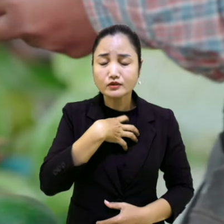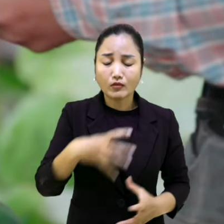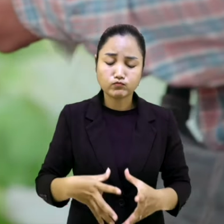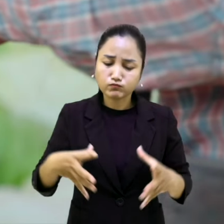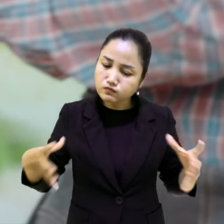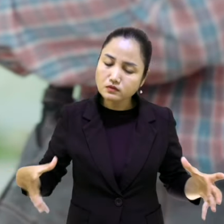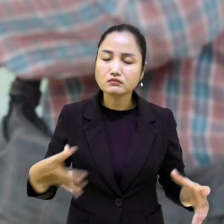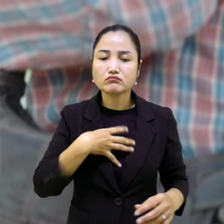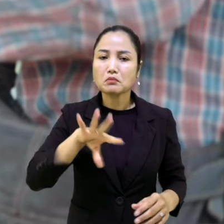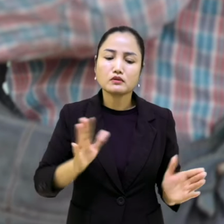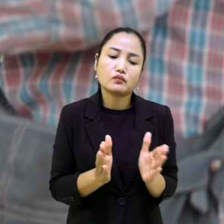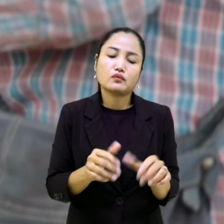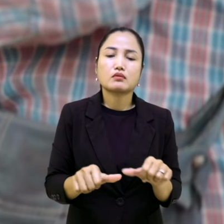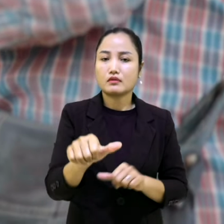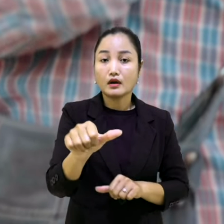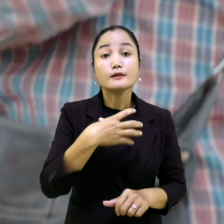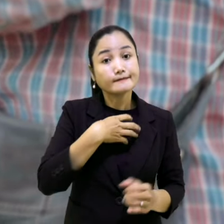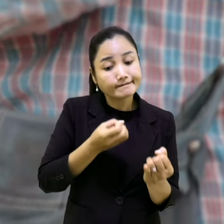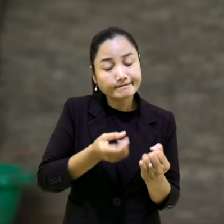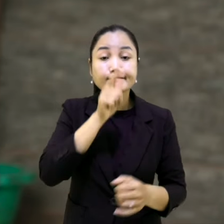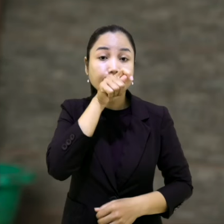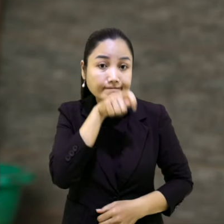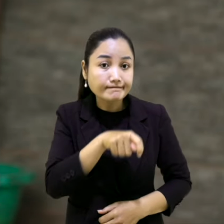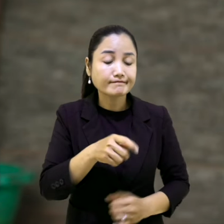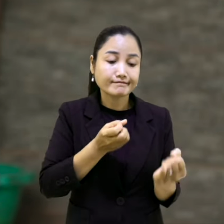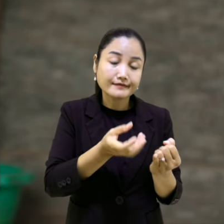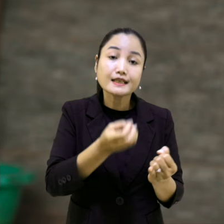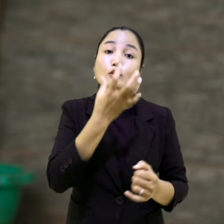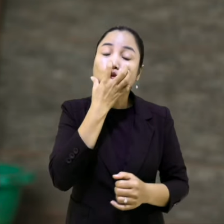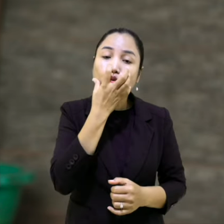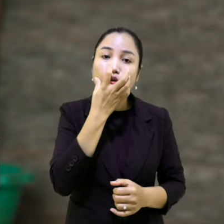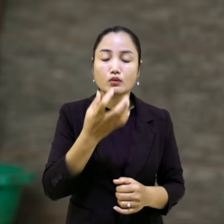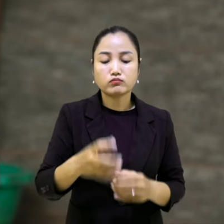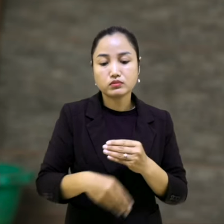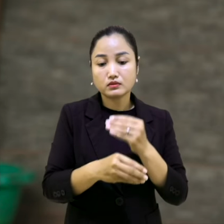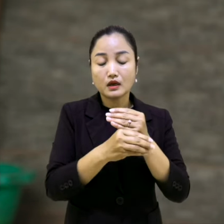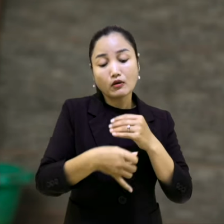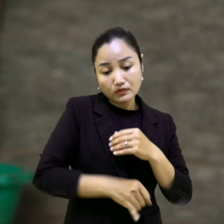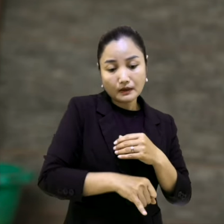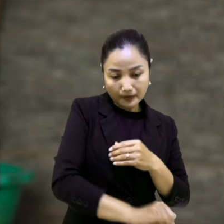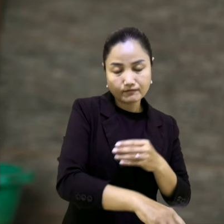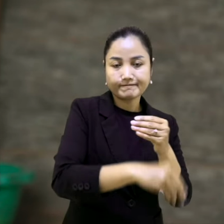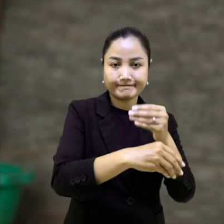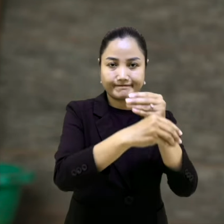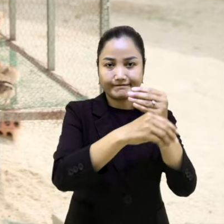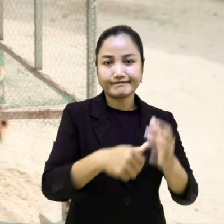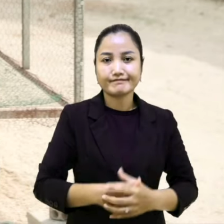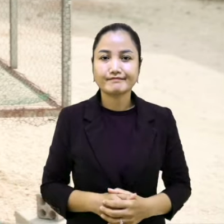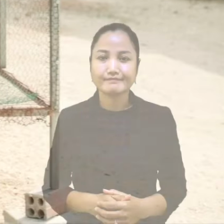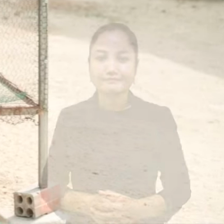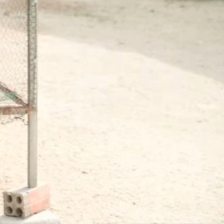chẳng bà rít nhóm mặt chẳng bà nê tế nhóm chẳng chăm mua nà trăng chăm chụp đôi chì chụp côn bàn đôi thả bàn mê bì bày